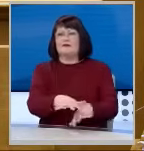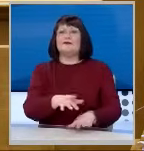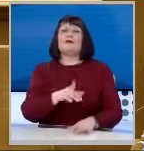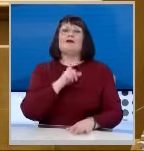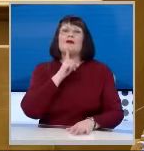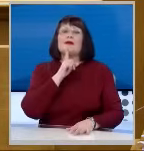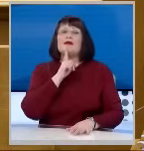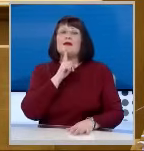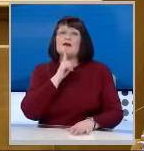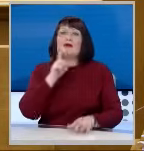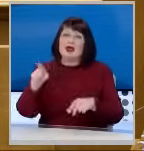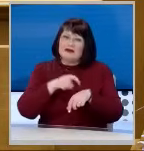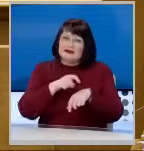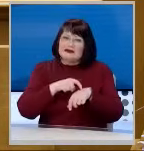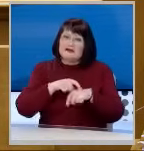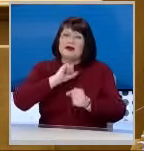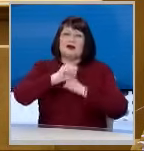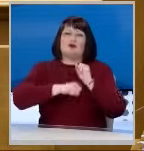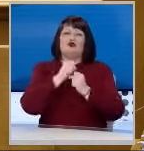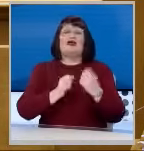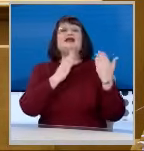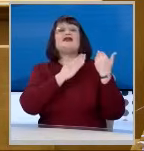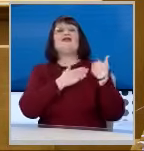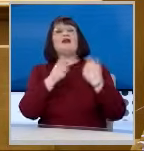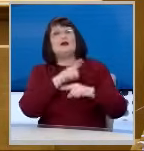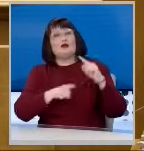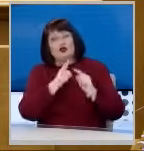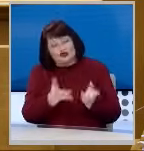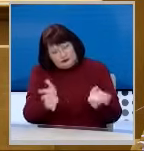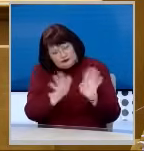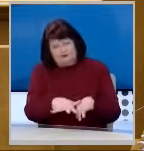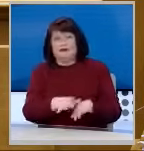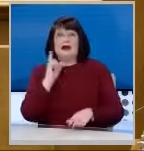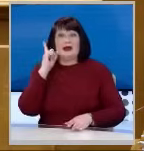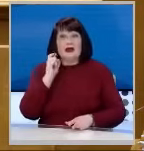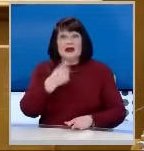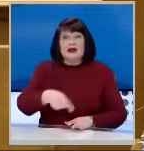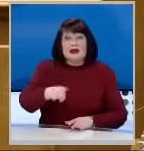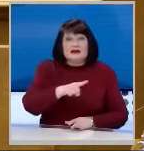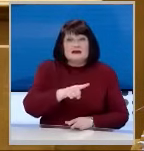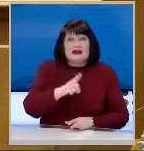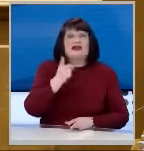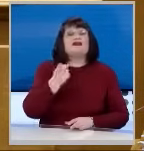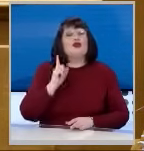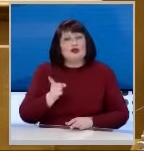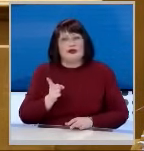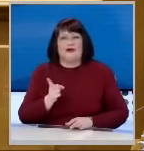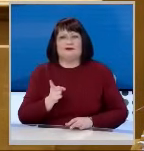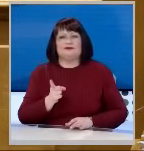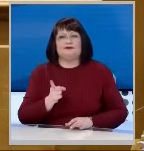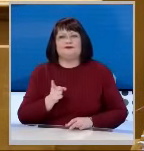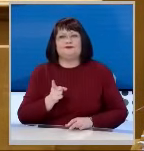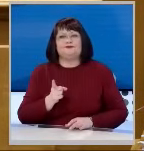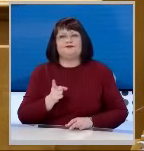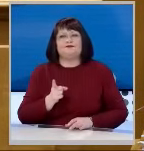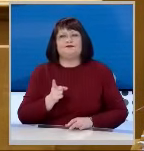συγκαλύπτεται λείψετε τις ευθύνες σας γνωρίζατε ότι